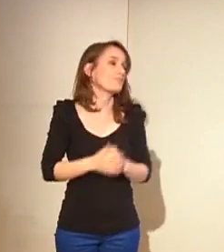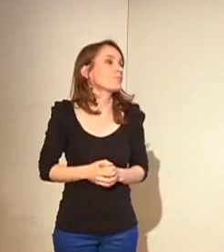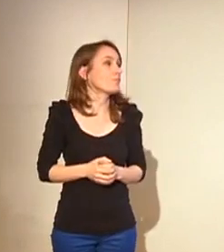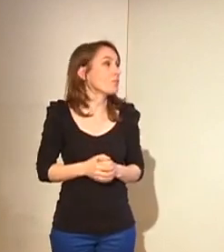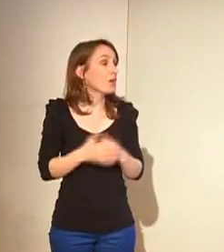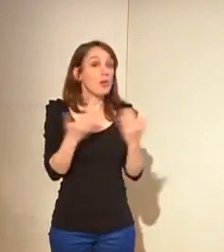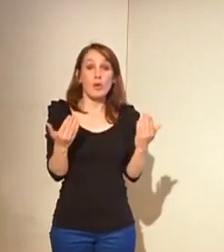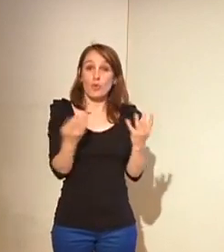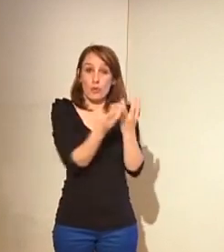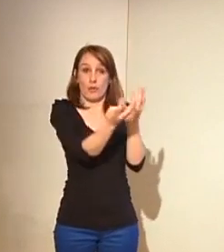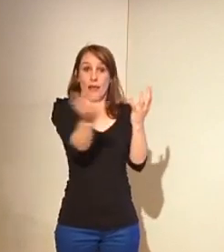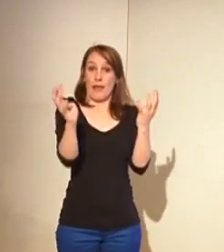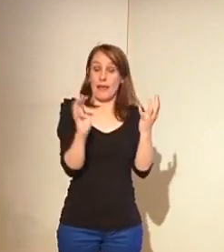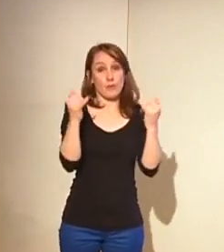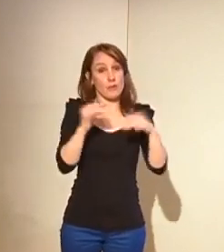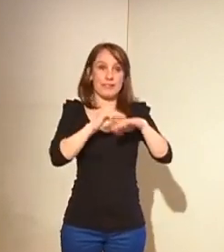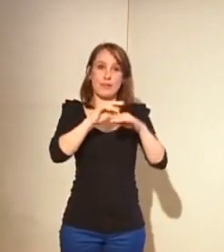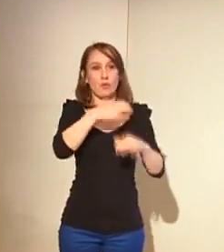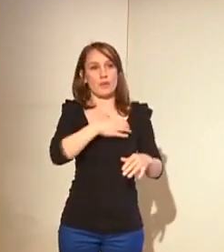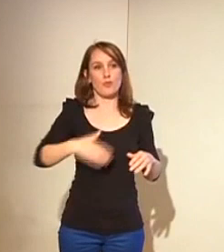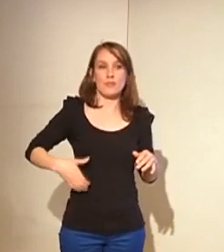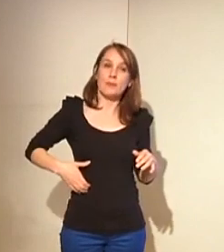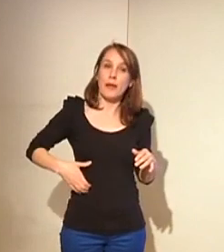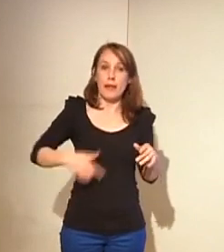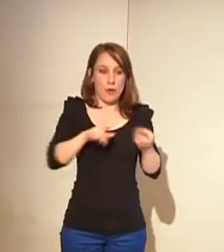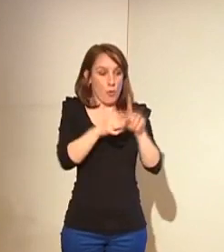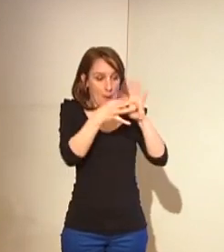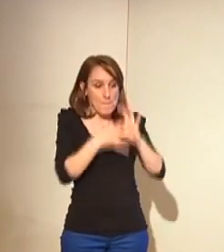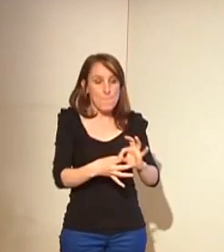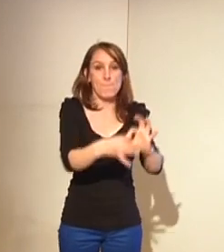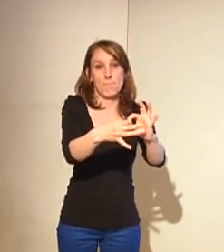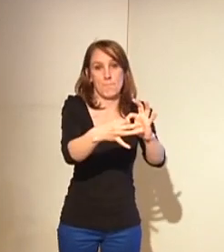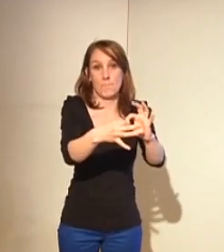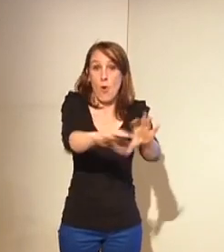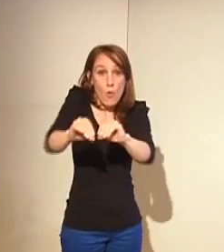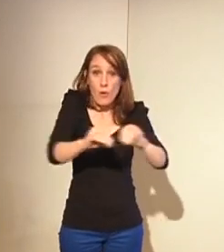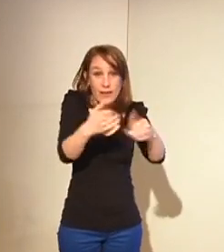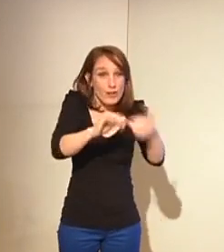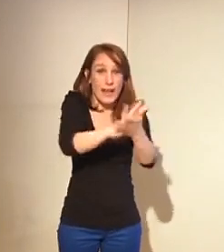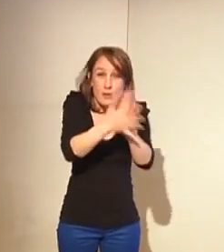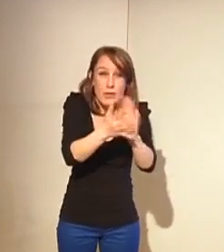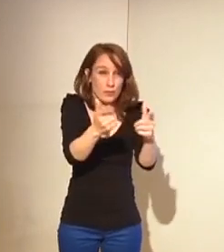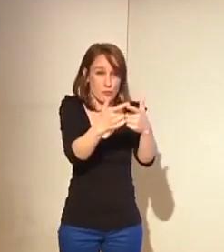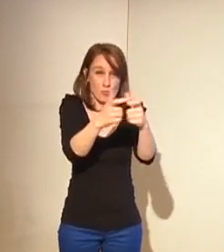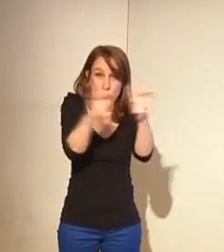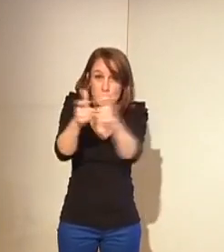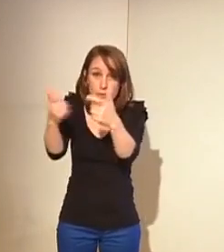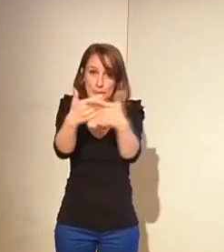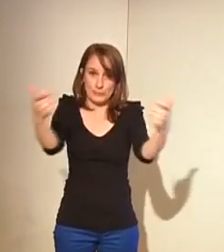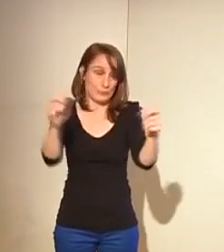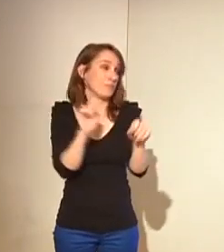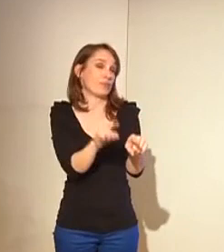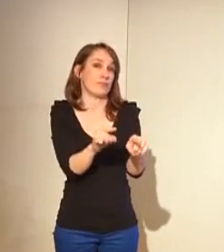assemblée si vous me Perm Metz ce terme qui n'est pas tout à fait juste sur le plan juridique mais qui sur le plan politique est tout à fait exact et